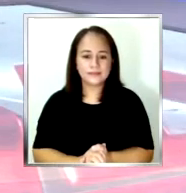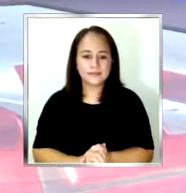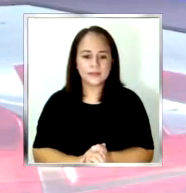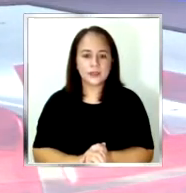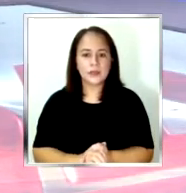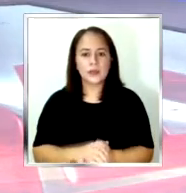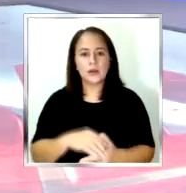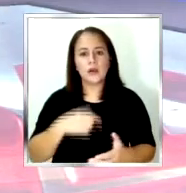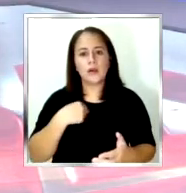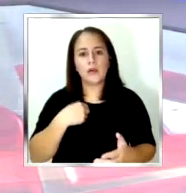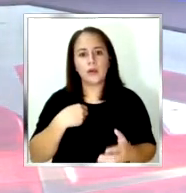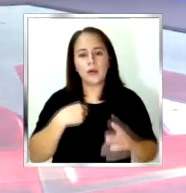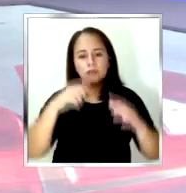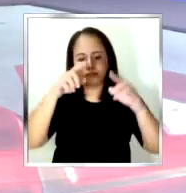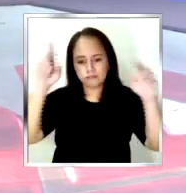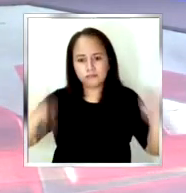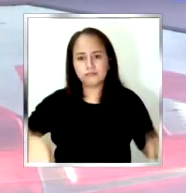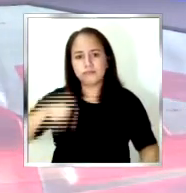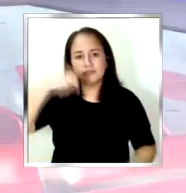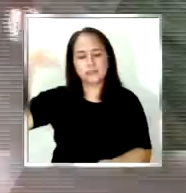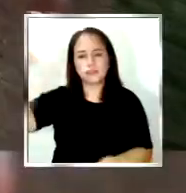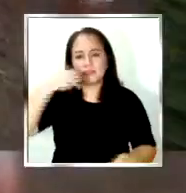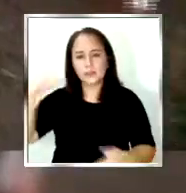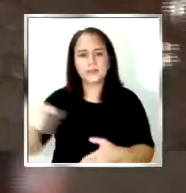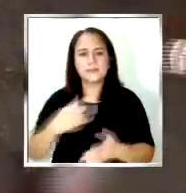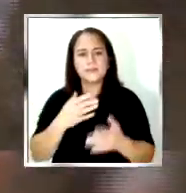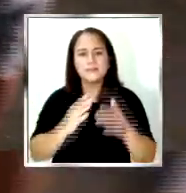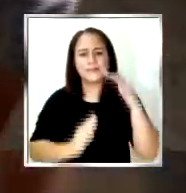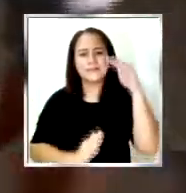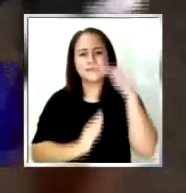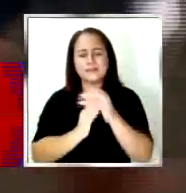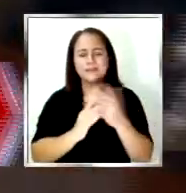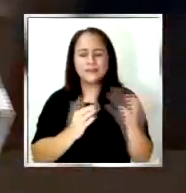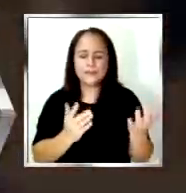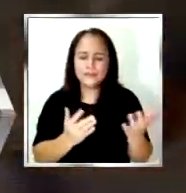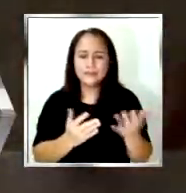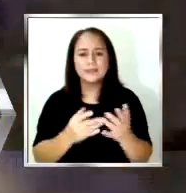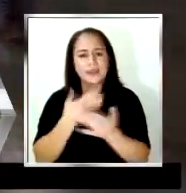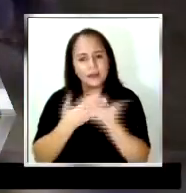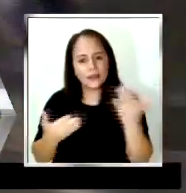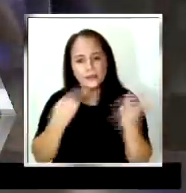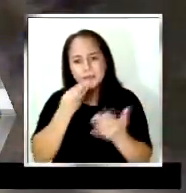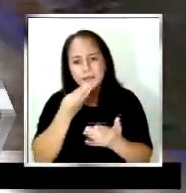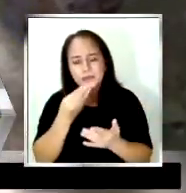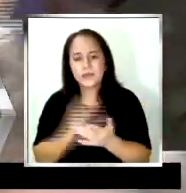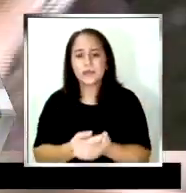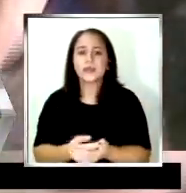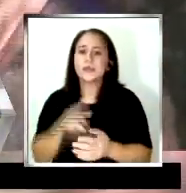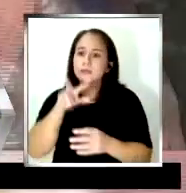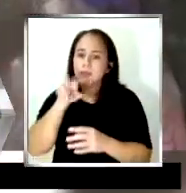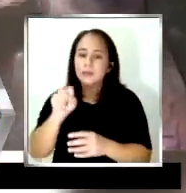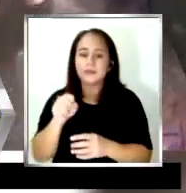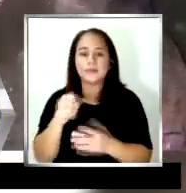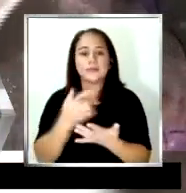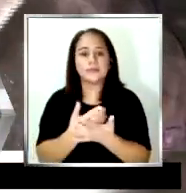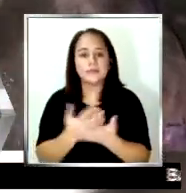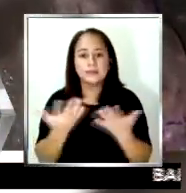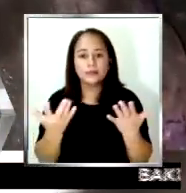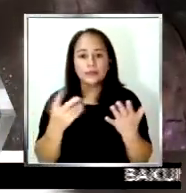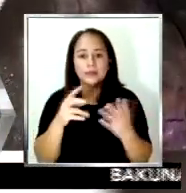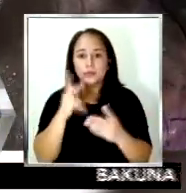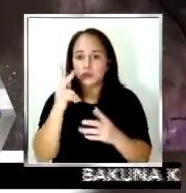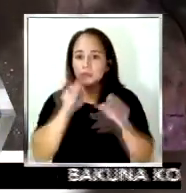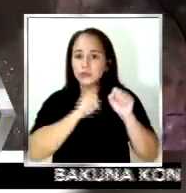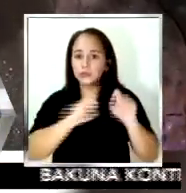food items ang nakumpiska sa General Santos City. Nabisto po yan matapos masita ng pulisya ang dalawang nagbebenta nito. Itinuro naman